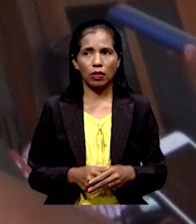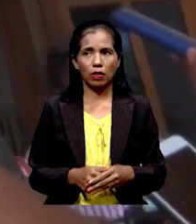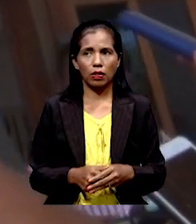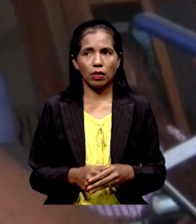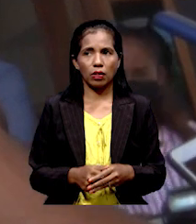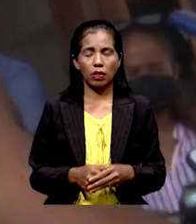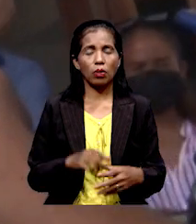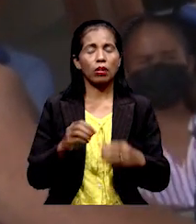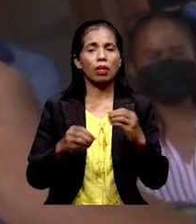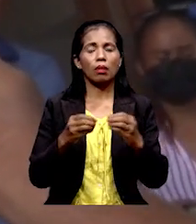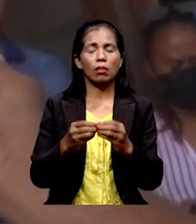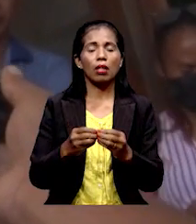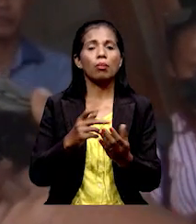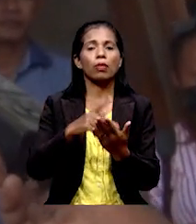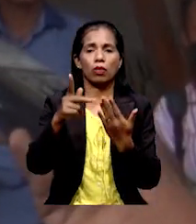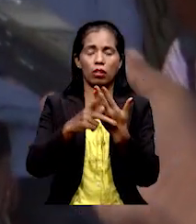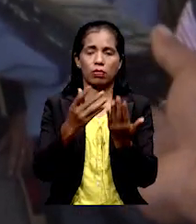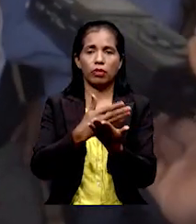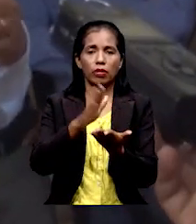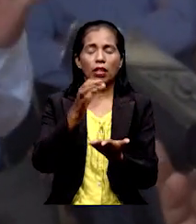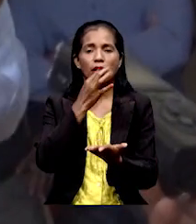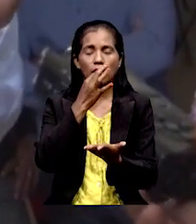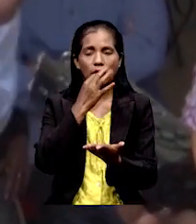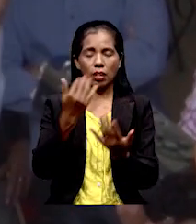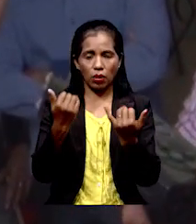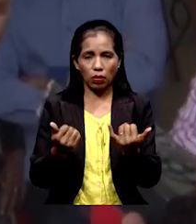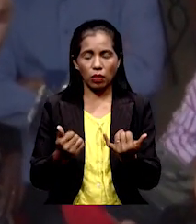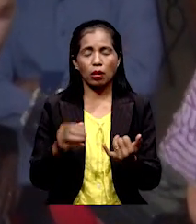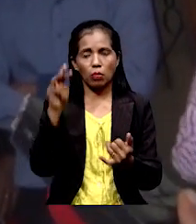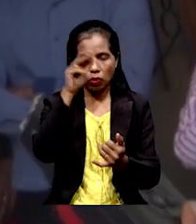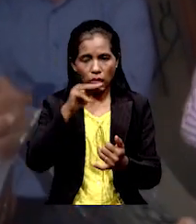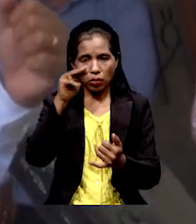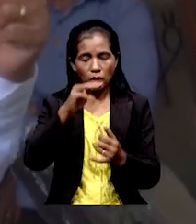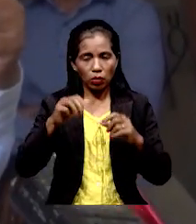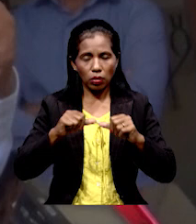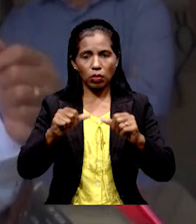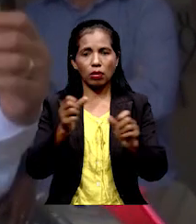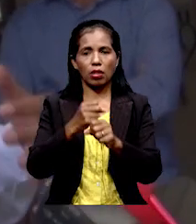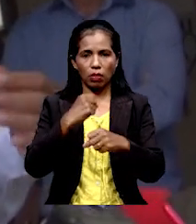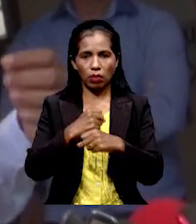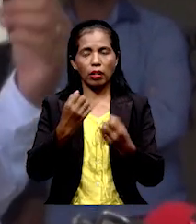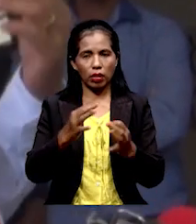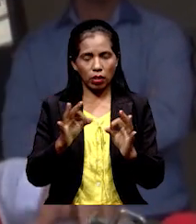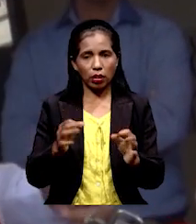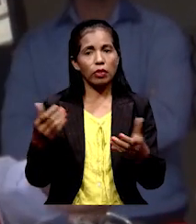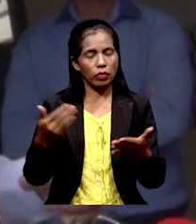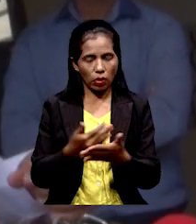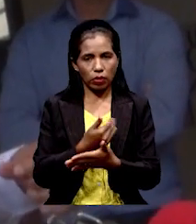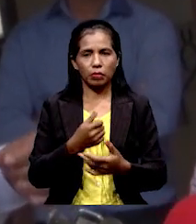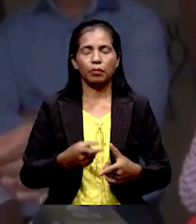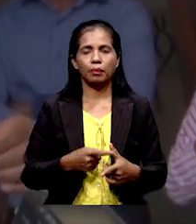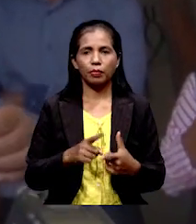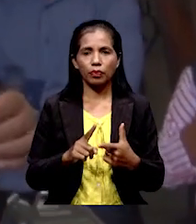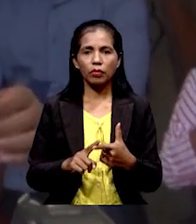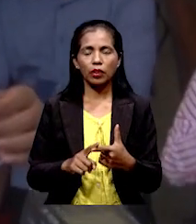bahas sesta basic. Nebe ke agora auditoria lah hela. Ne fom. Auditoria fom sih memang kalau kita ini plan kita ini lah hela.